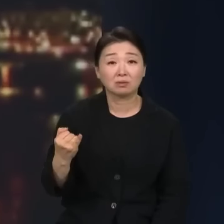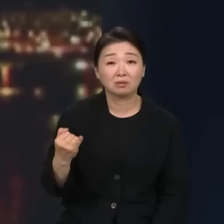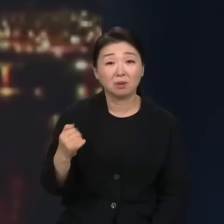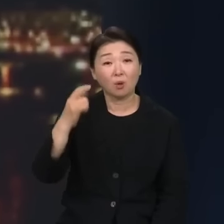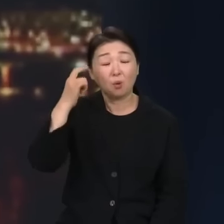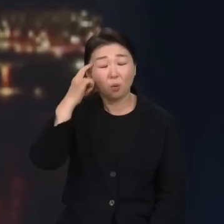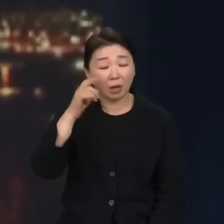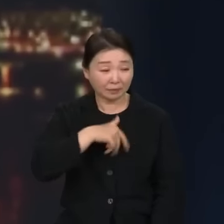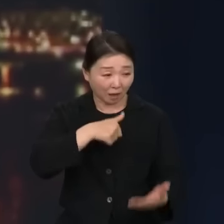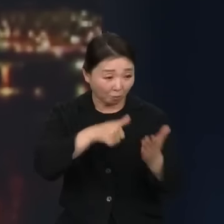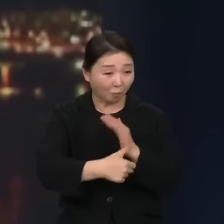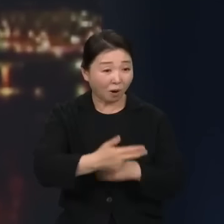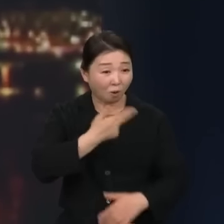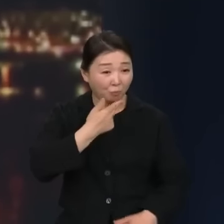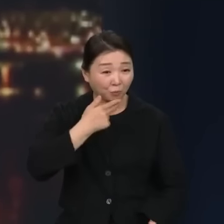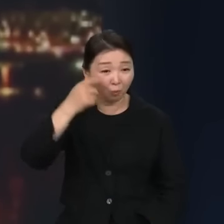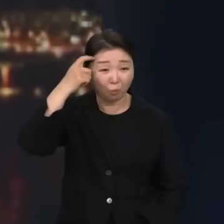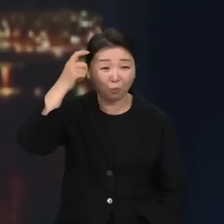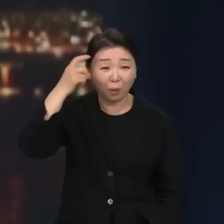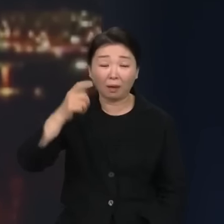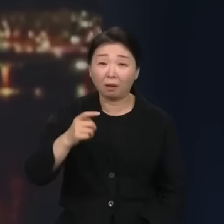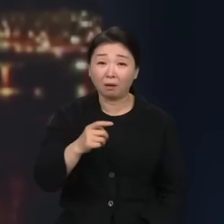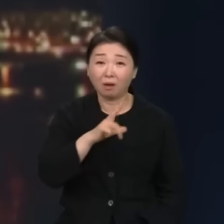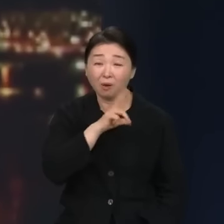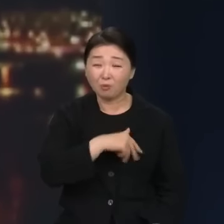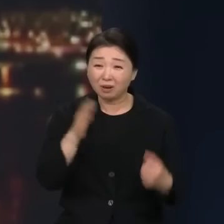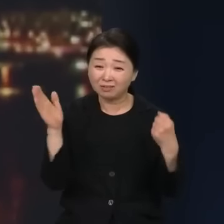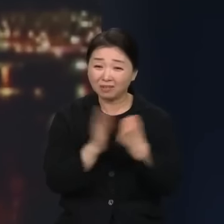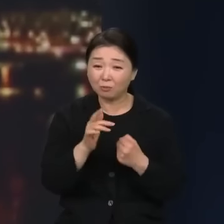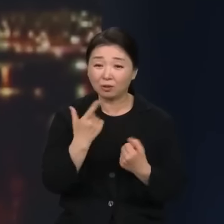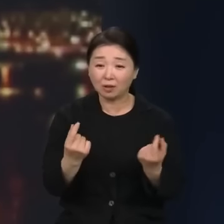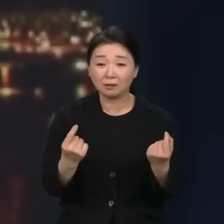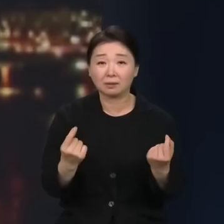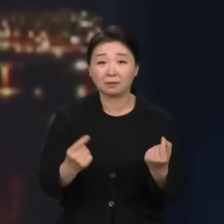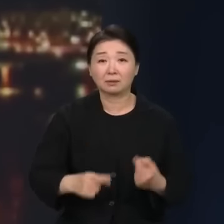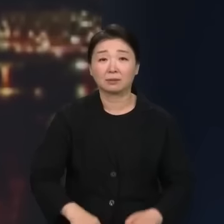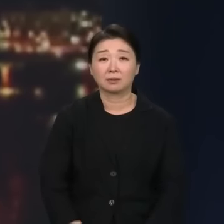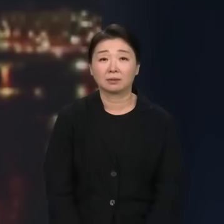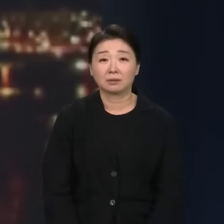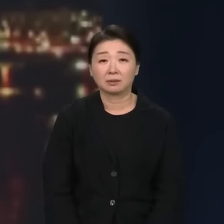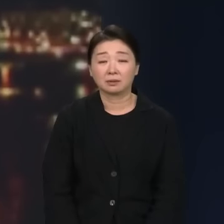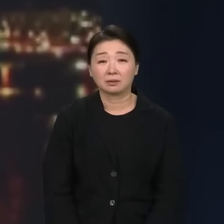왜 나를 찍지 않았느냐라고 의원 탓을 하는 게 아니냐, 뭐 이런 얘기가 나오고 있는 겁니다.